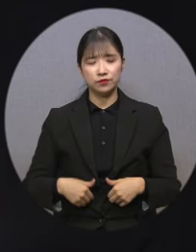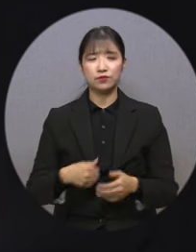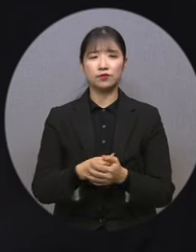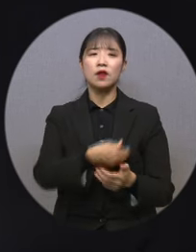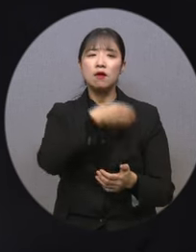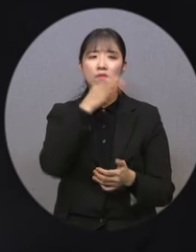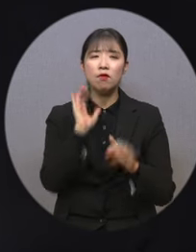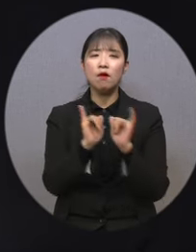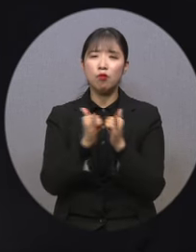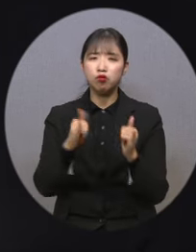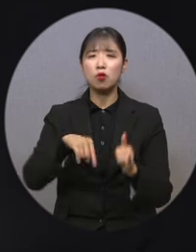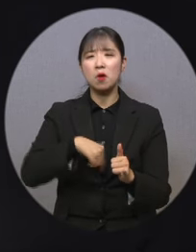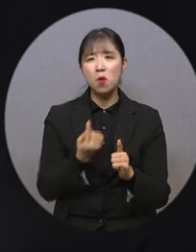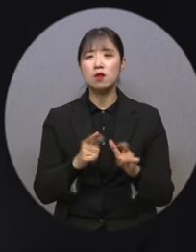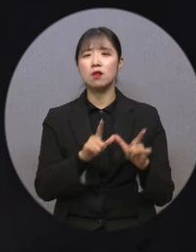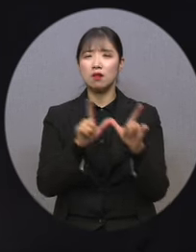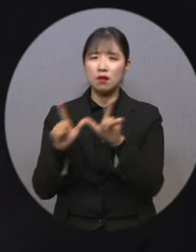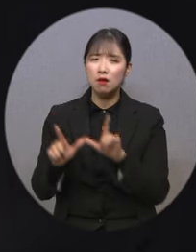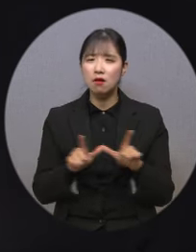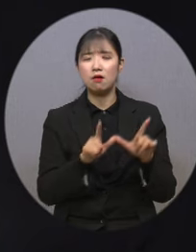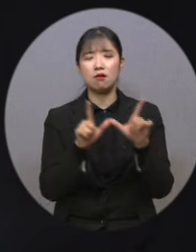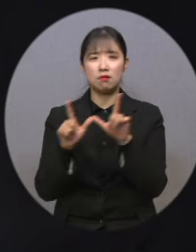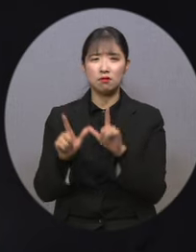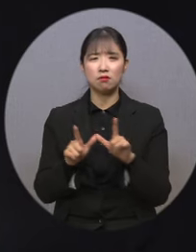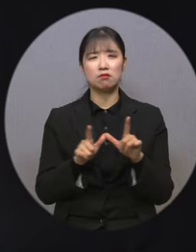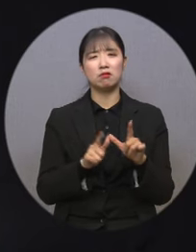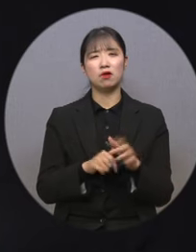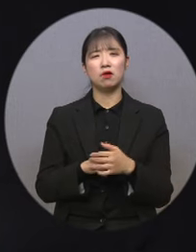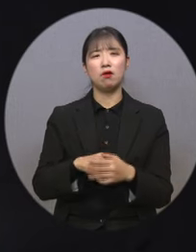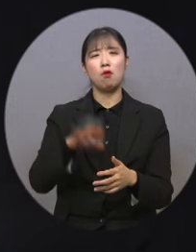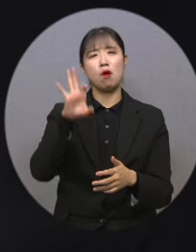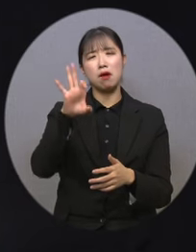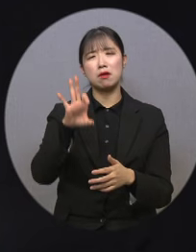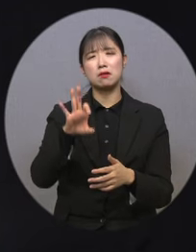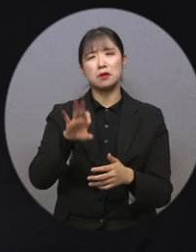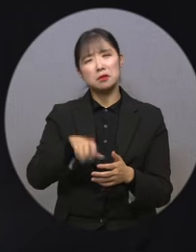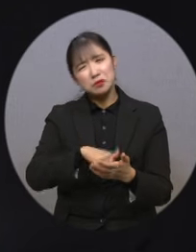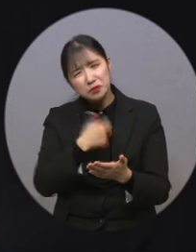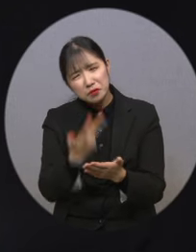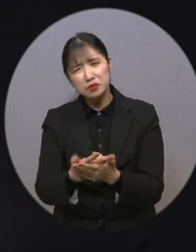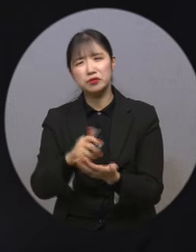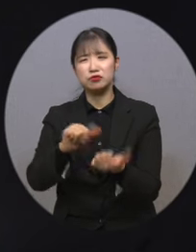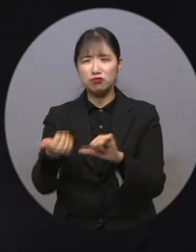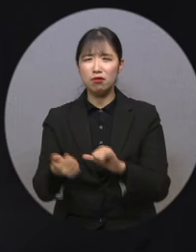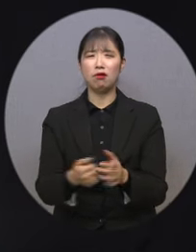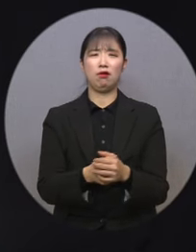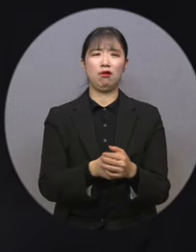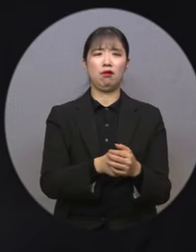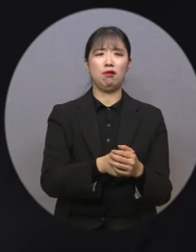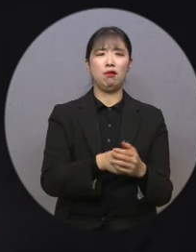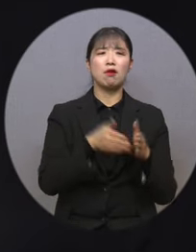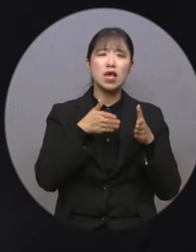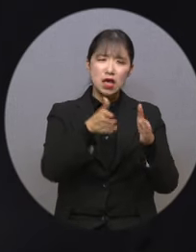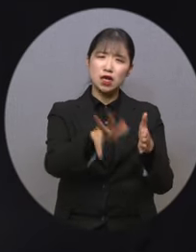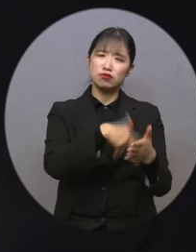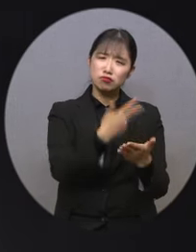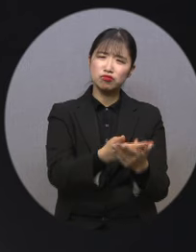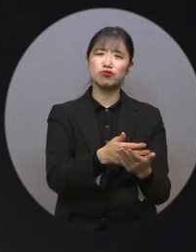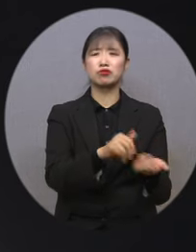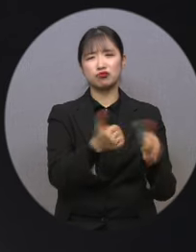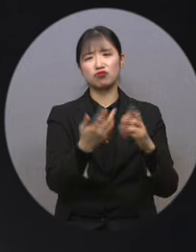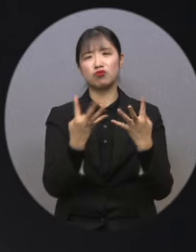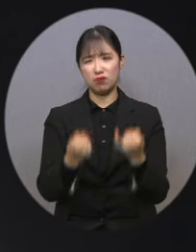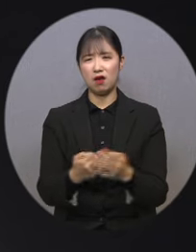분이 그냥 혼자 사시면서 그냥 화장실에서 돌아가시고 길에서 쓰러지고 가족이 없는 사람이 많아요. 1인 가족이